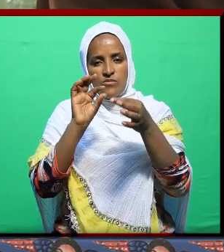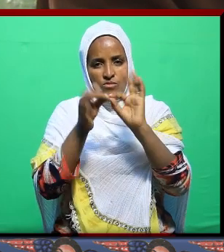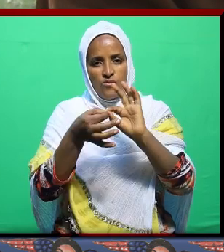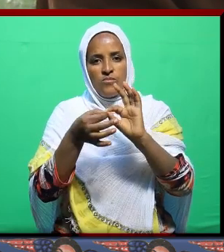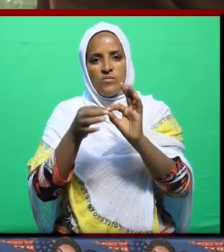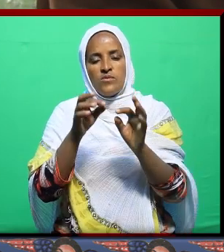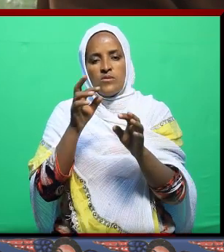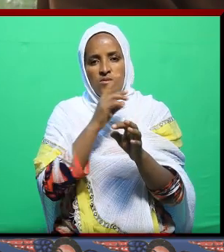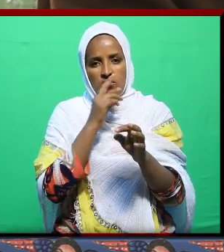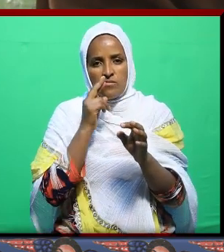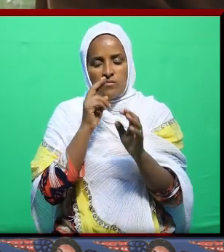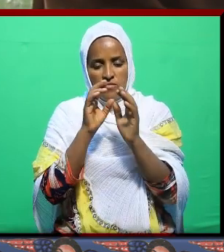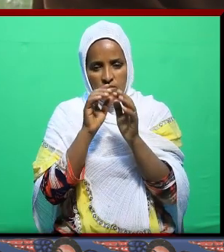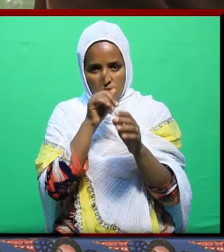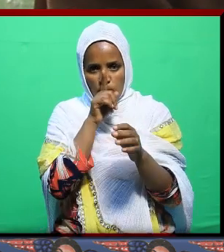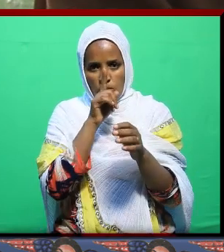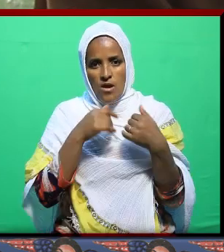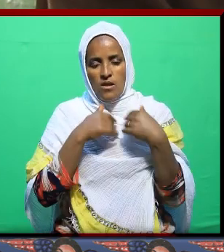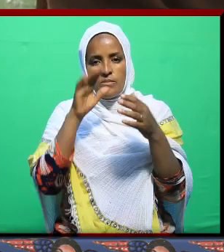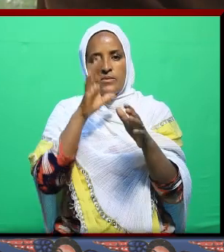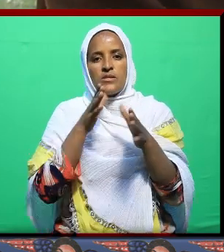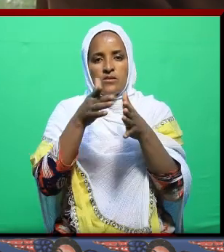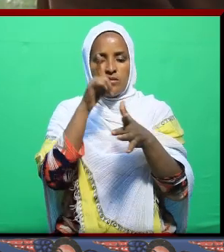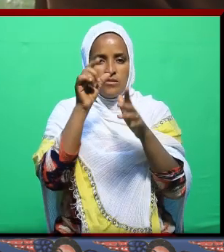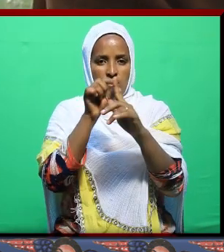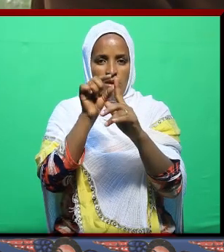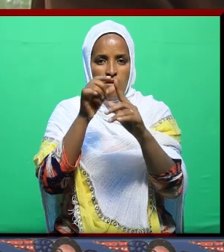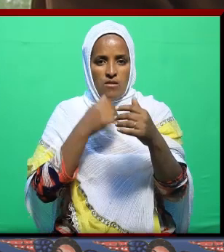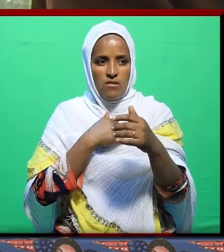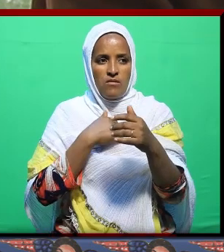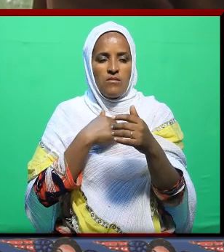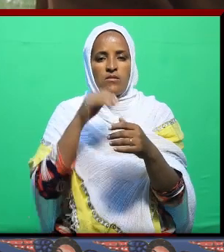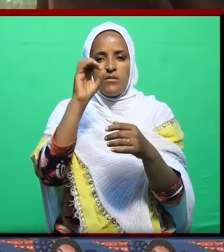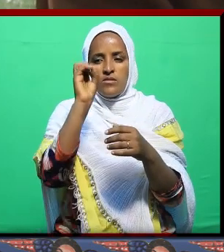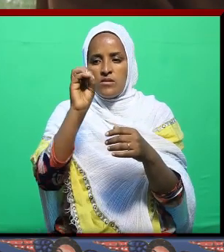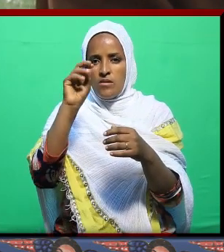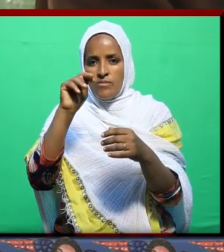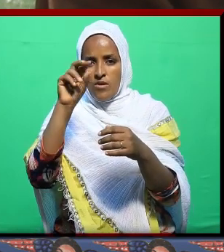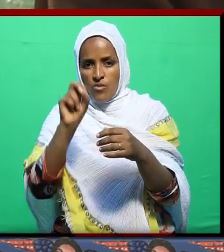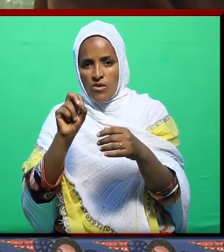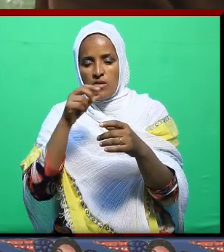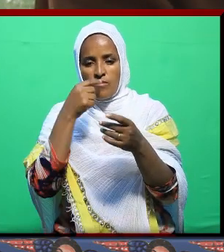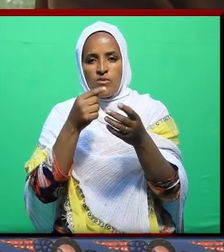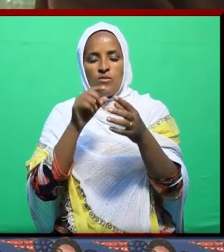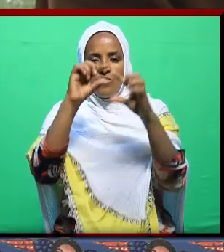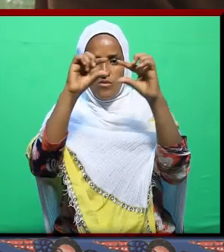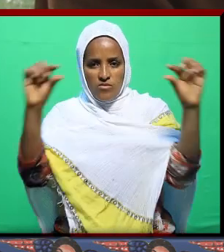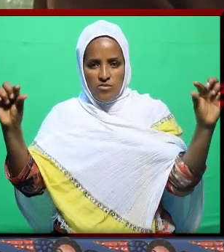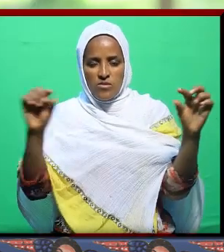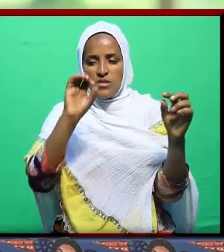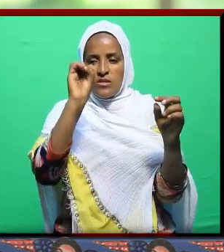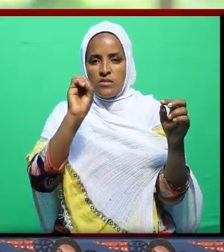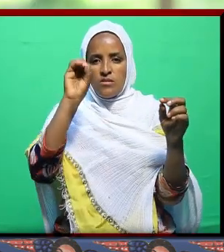ጸመወ ጸመተ የሚል የግዕዝ ቃል አለ። ከዚያ የተገኘ ነው። ጸመወ ጸመተ የሚል አንቀጹ